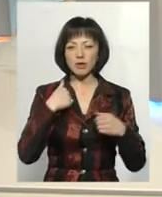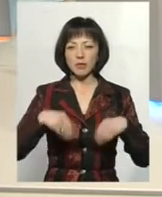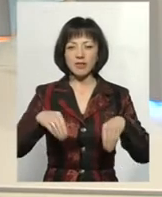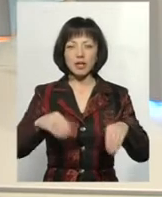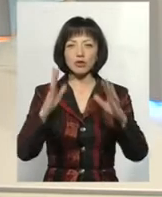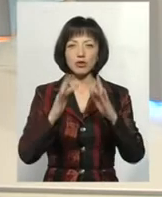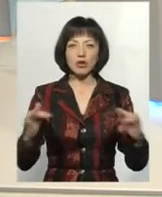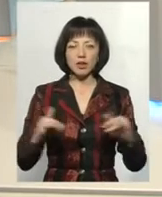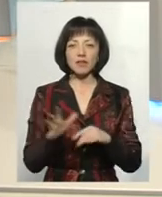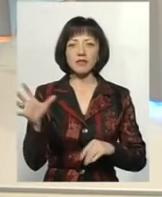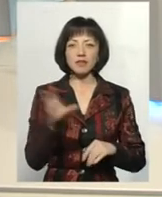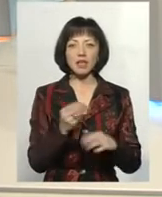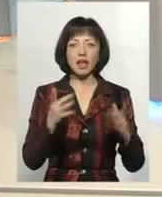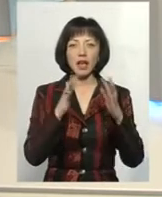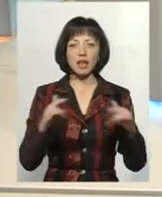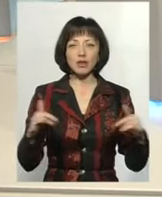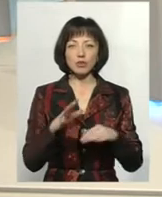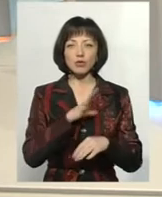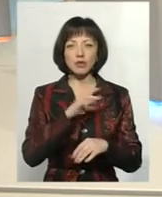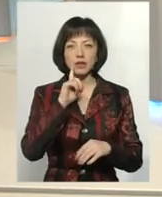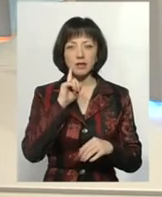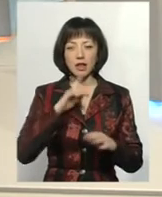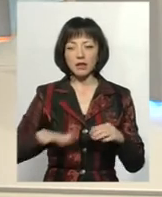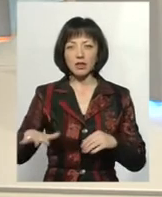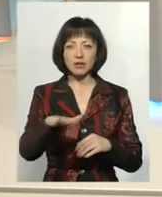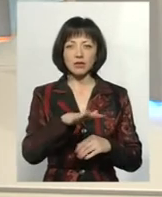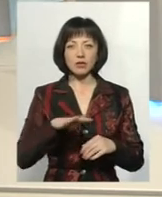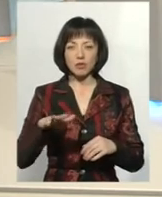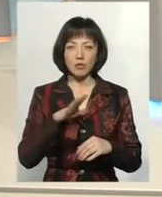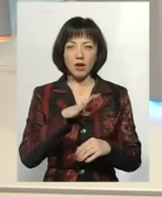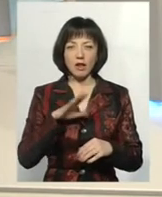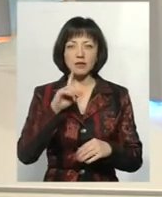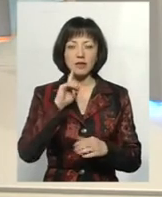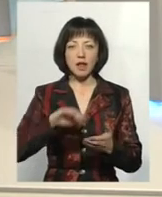всі, які йолки були, зелена зона, зелена карта була,